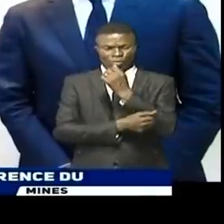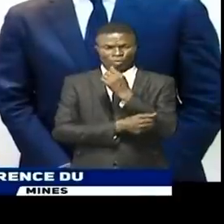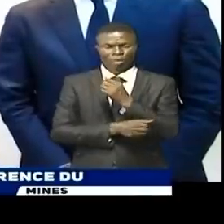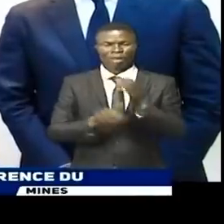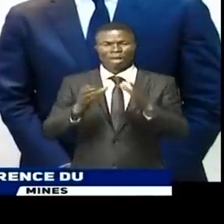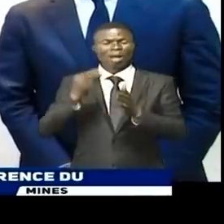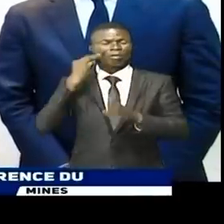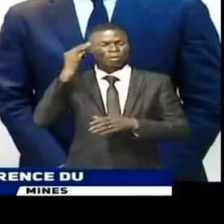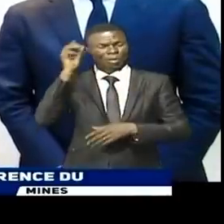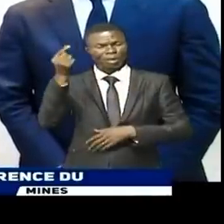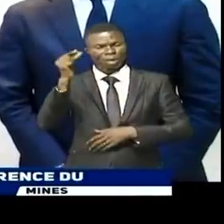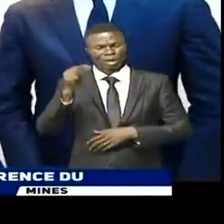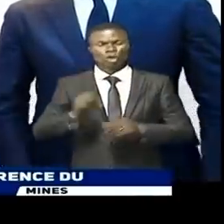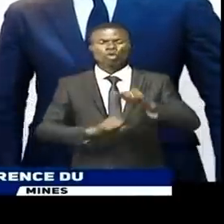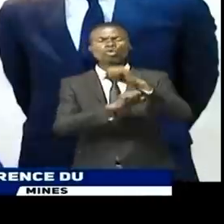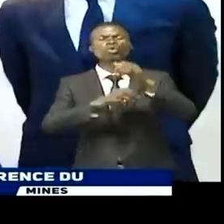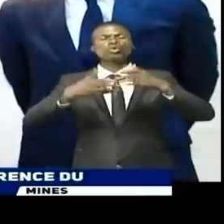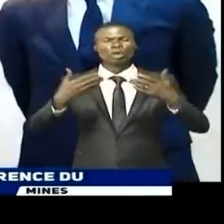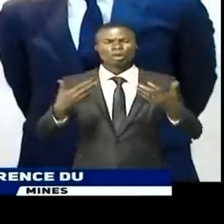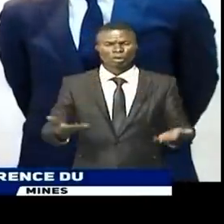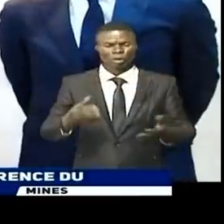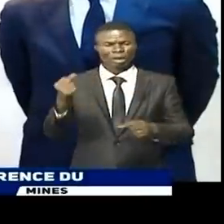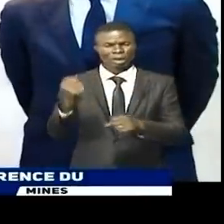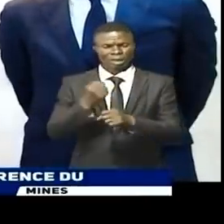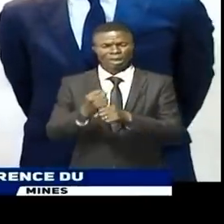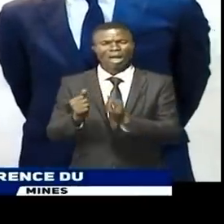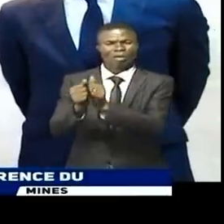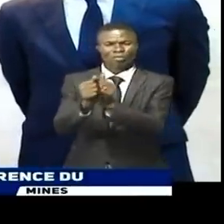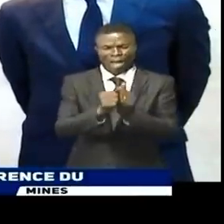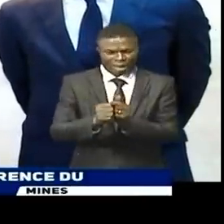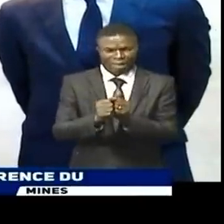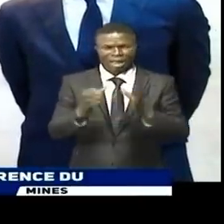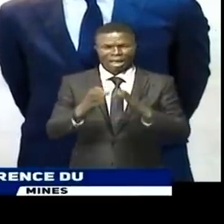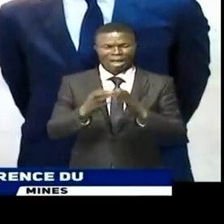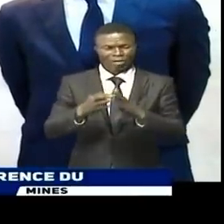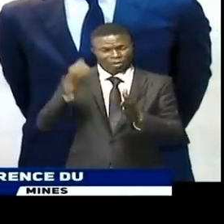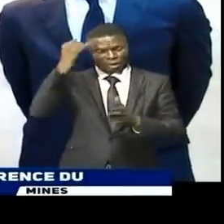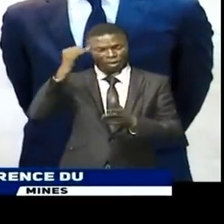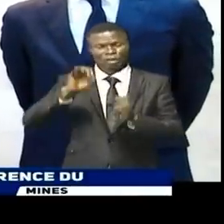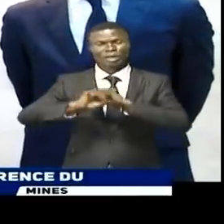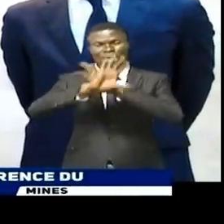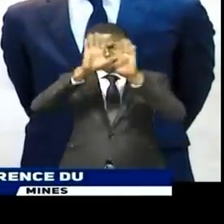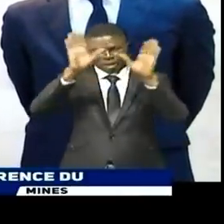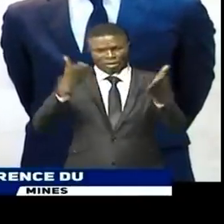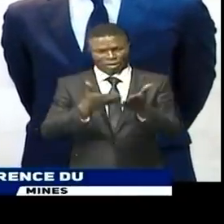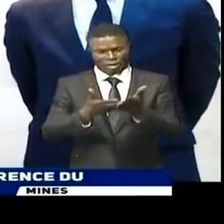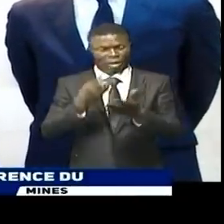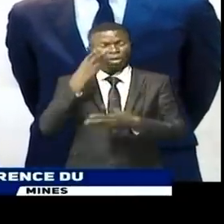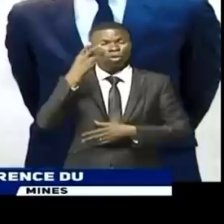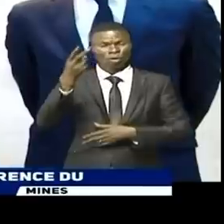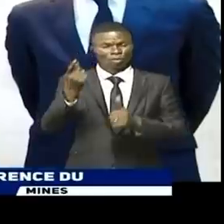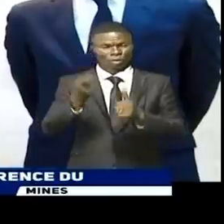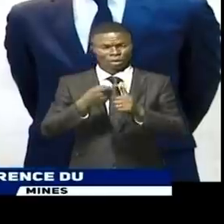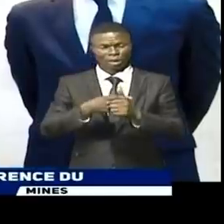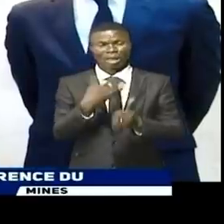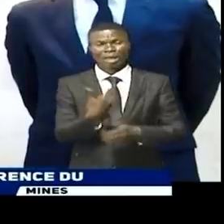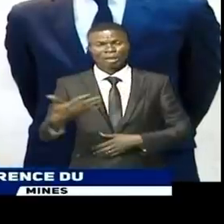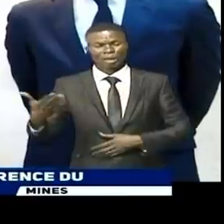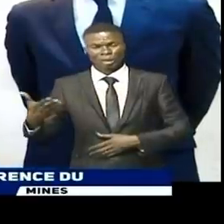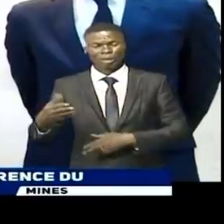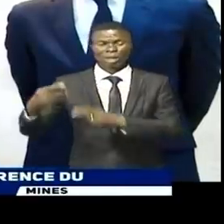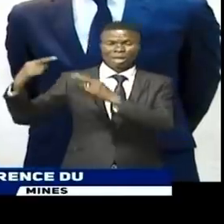comment nous pouvons appuyer pour travailler ensemble sur cet aspect de transparence nous allons regarder les aspects de la